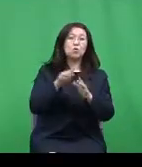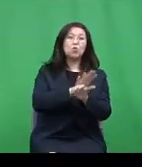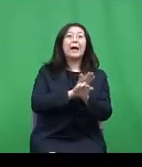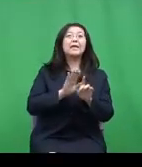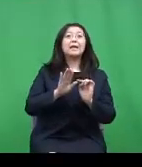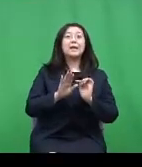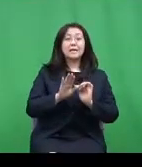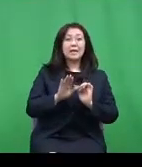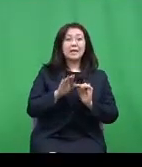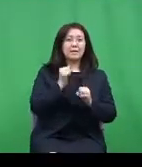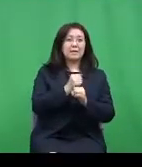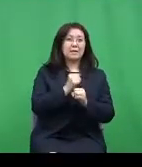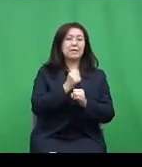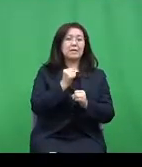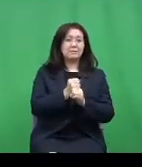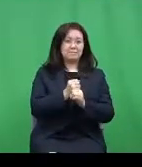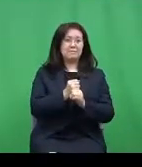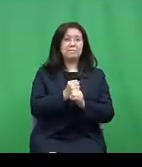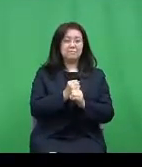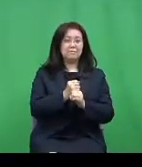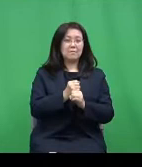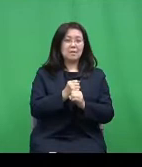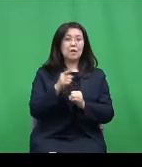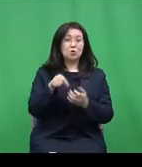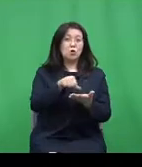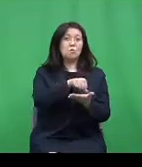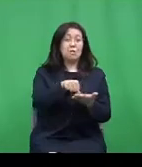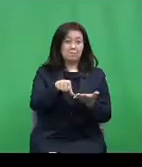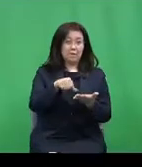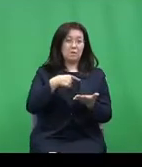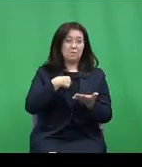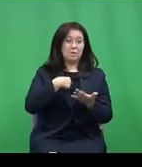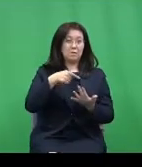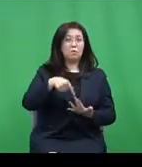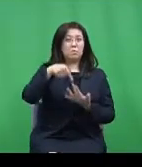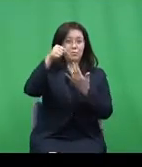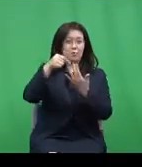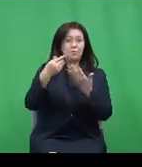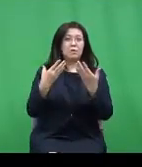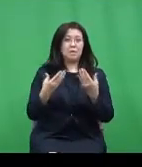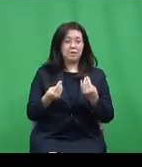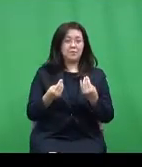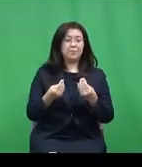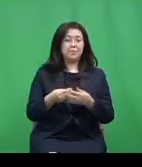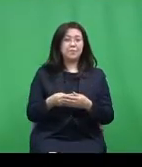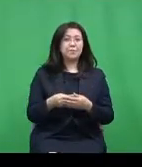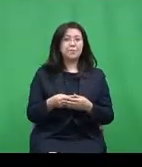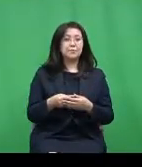れども、まあ、そういうことを背景に作っていただいて、かつそのメンバーに私を選んでいただい